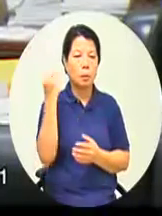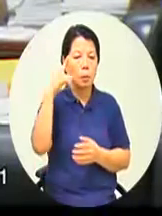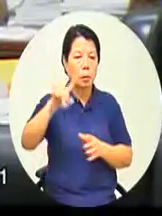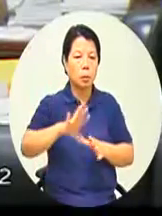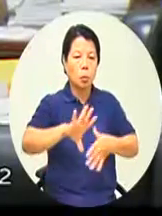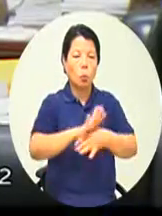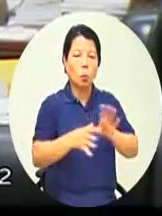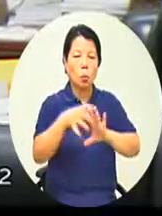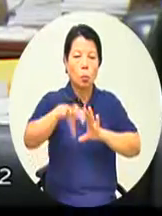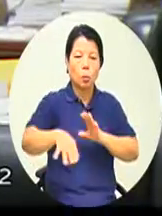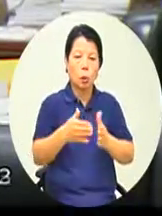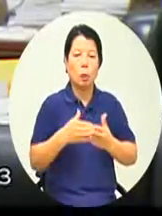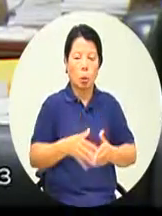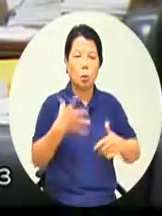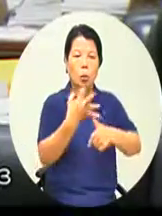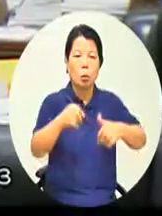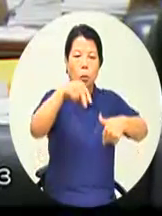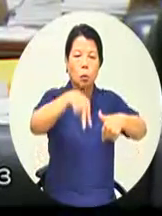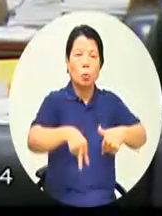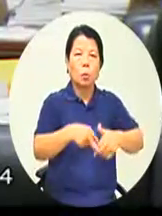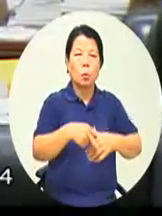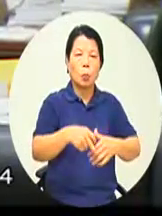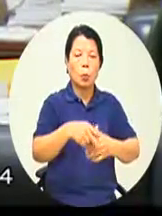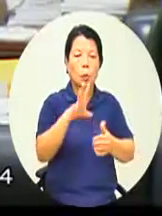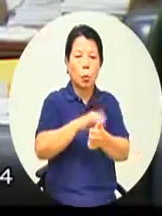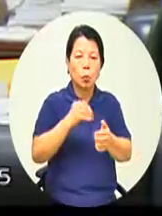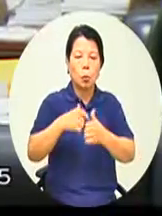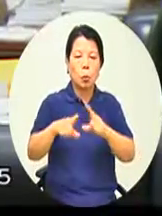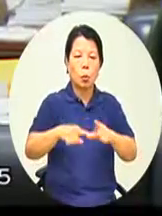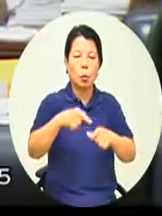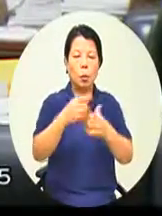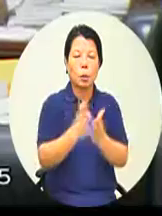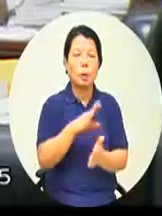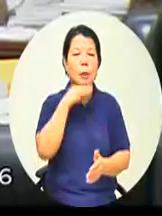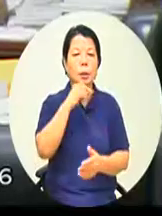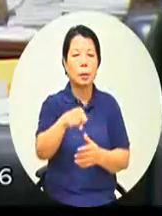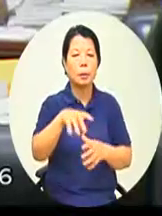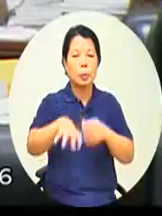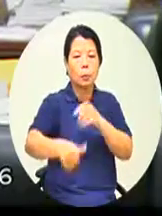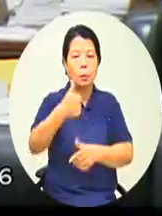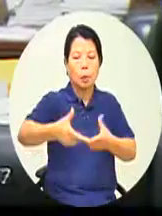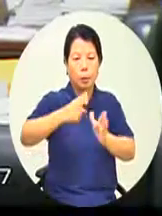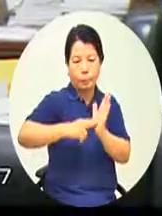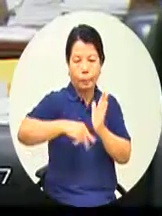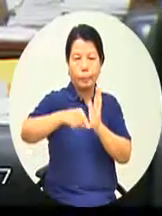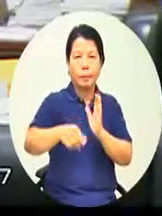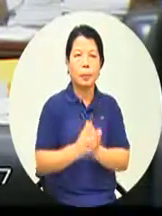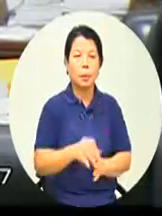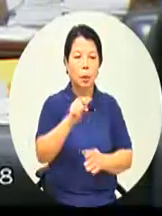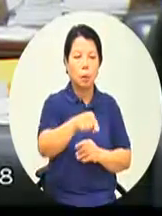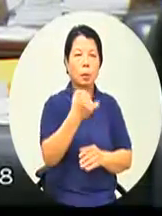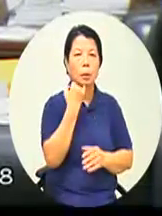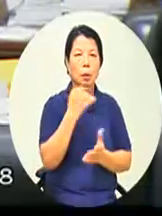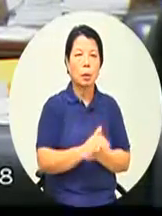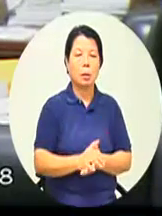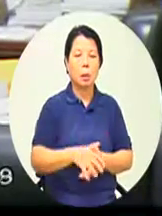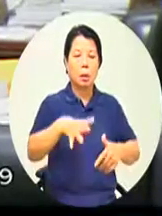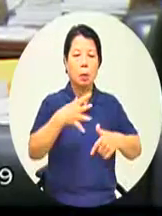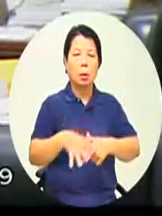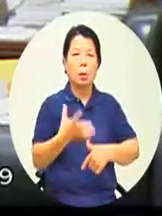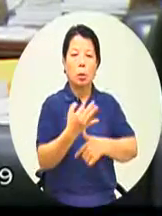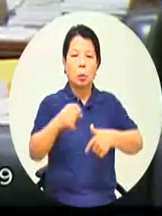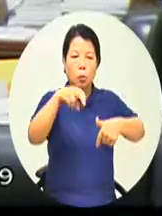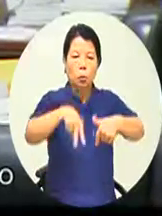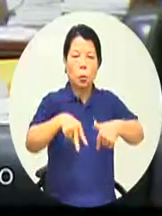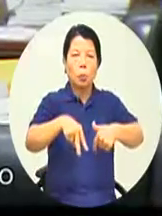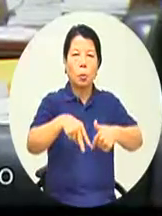做的是一个数位学园哦，等一下也请局长再解释一下。那我的建议就是这个地方有没有可能把数位学园跟李科永图